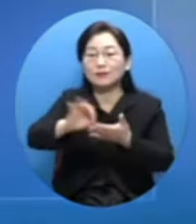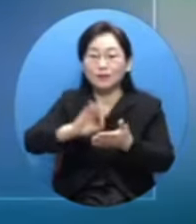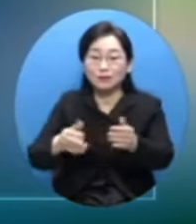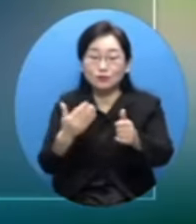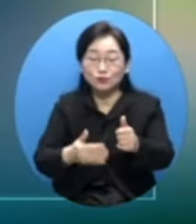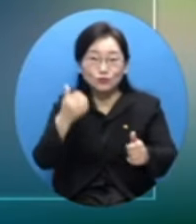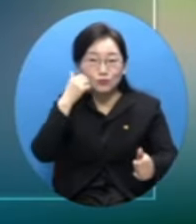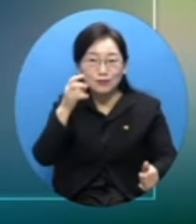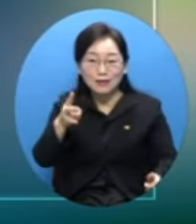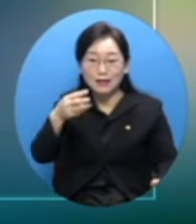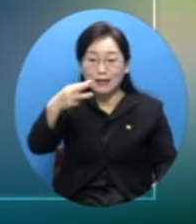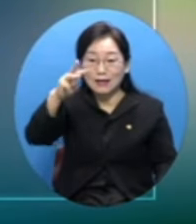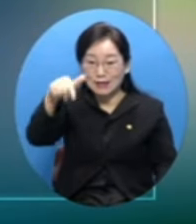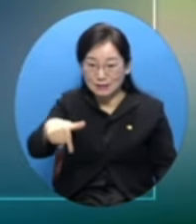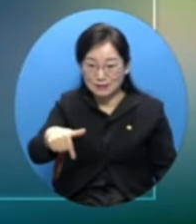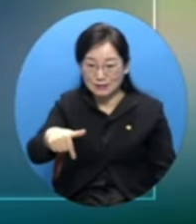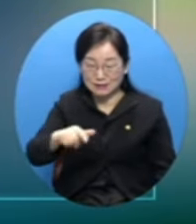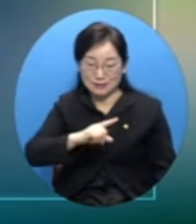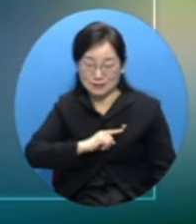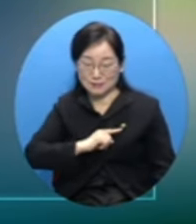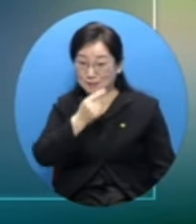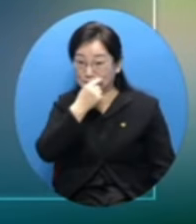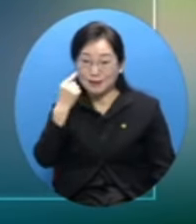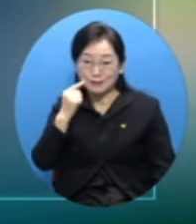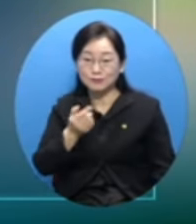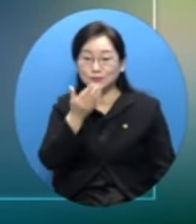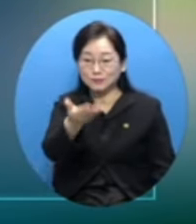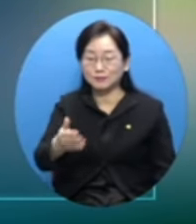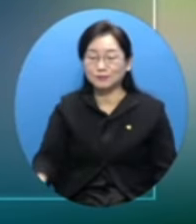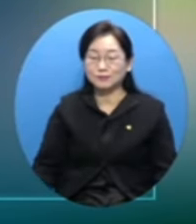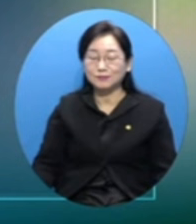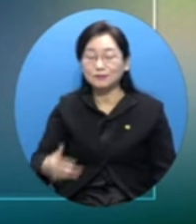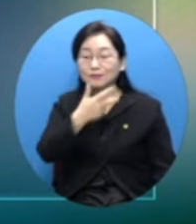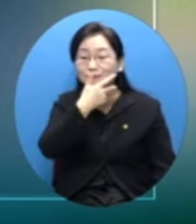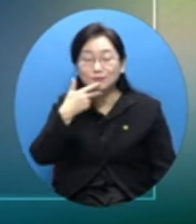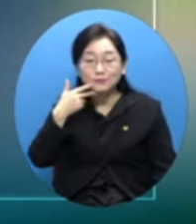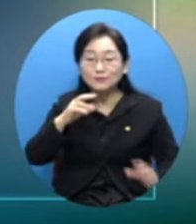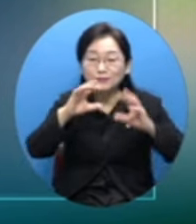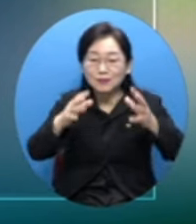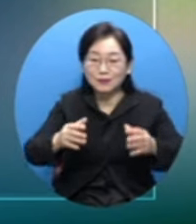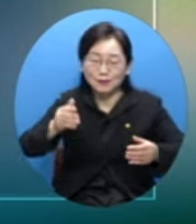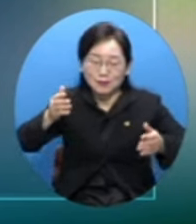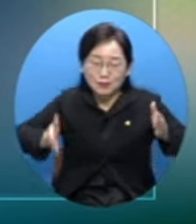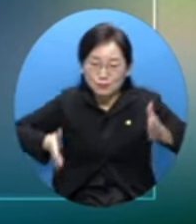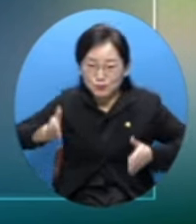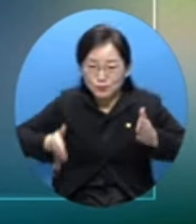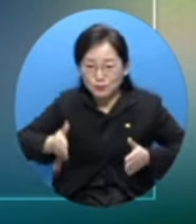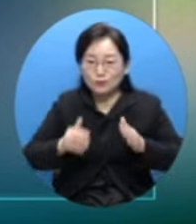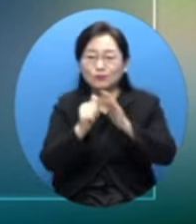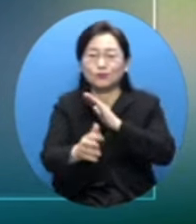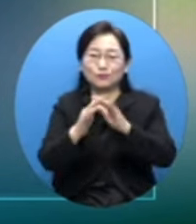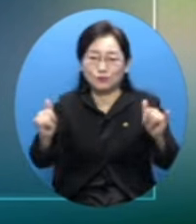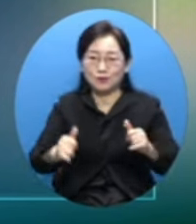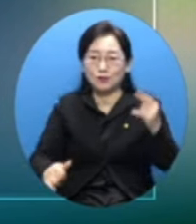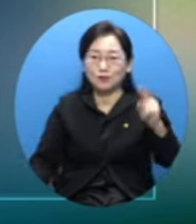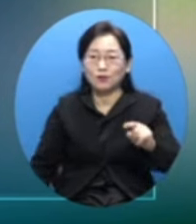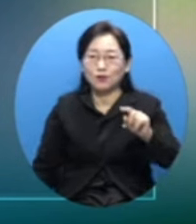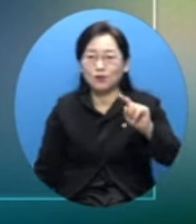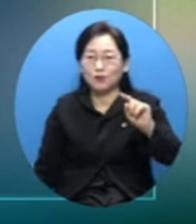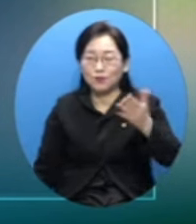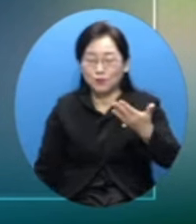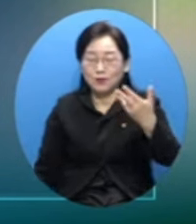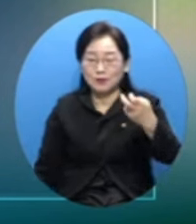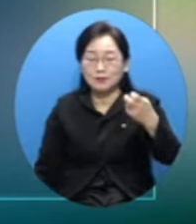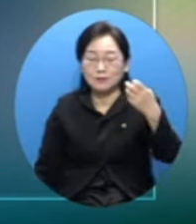리들이라고 하는 분의 간증으로 말씀을 마무리하길 원합니다. 영국의 육상 선수이자 1924년 파리 올림픽